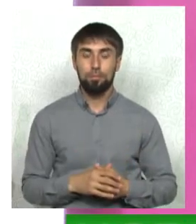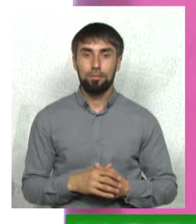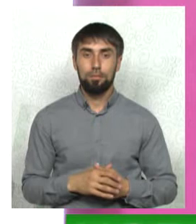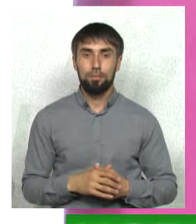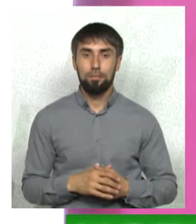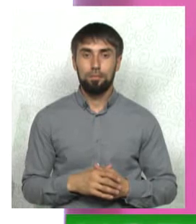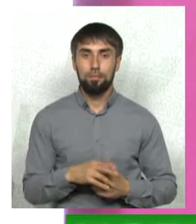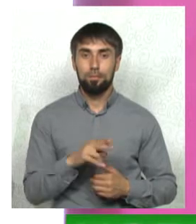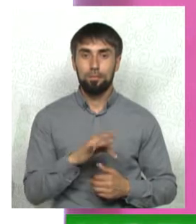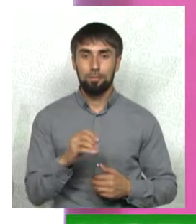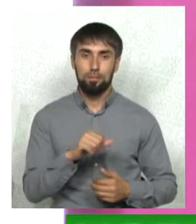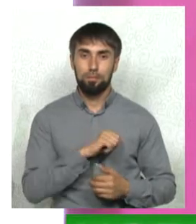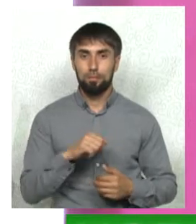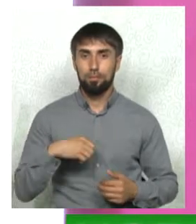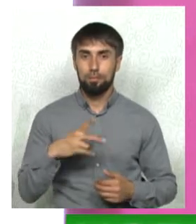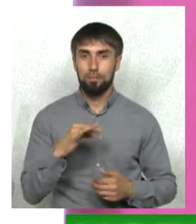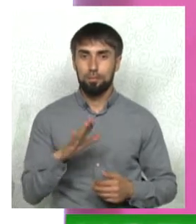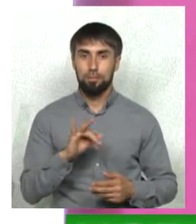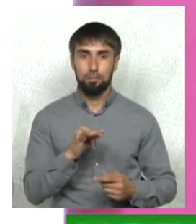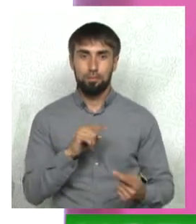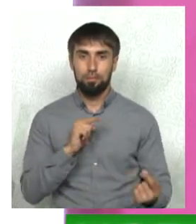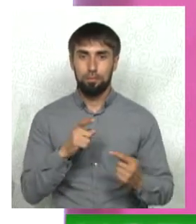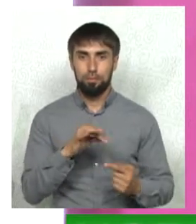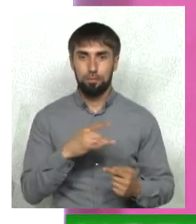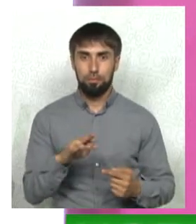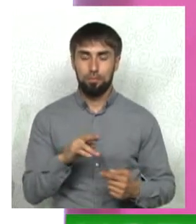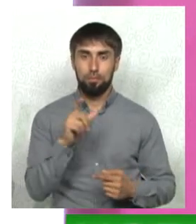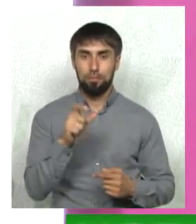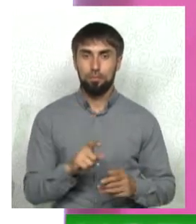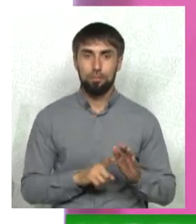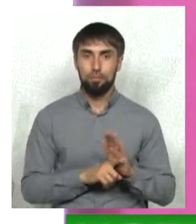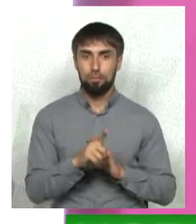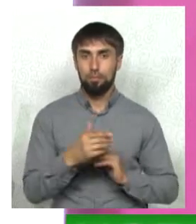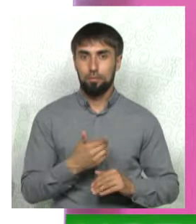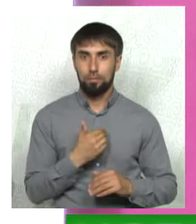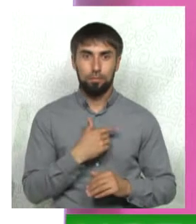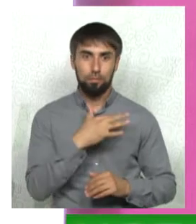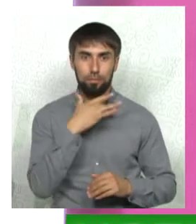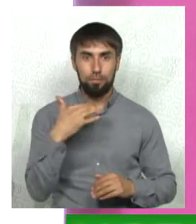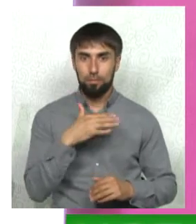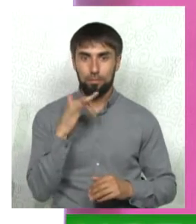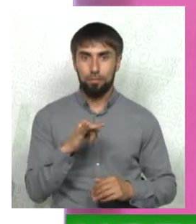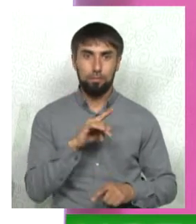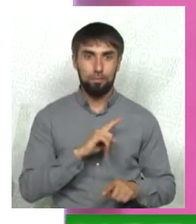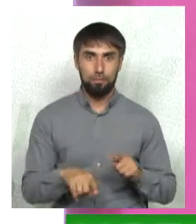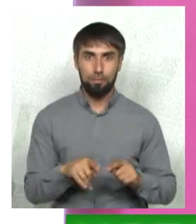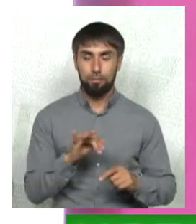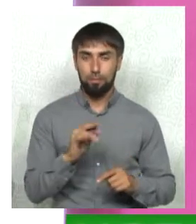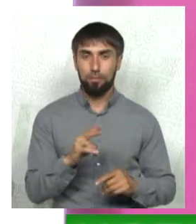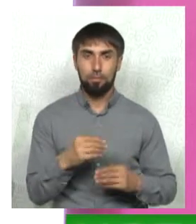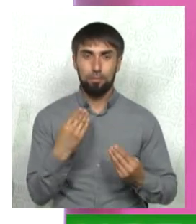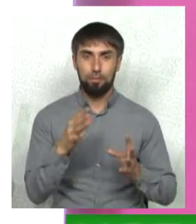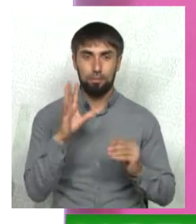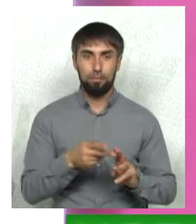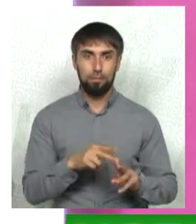приспосабливает себе самые негативные и самые отрицательные эмоции. Человек начинает хотеть много и сразу. И он отдает